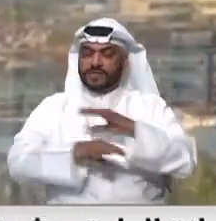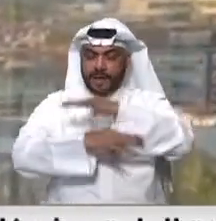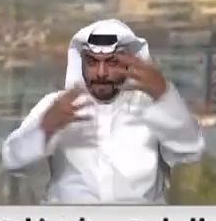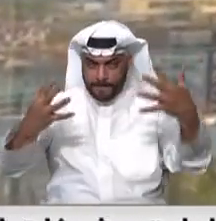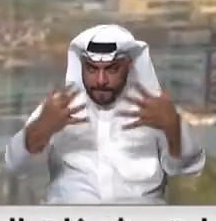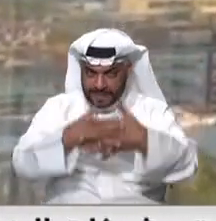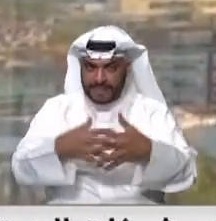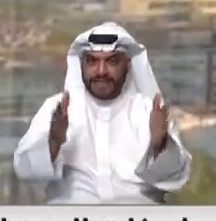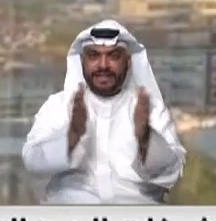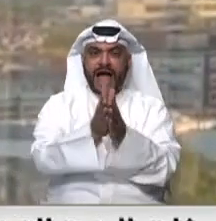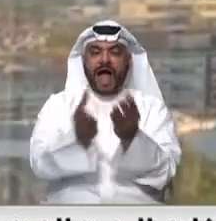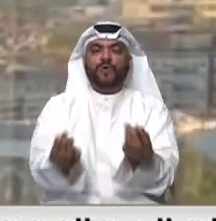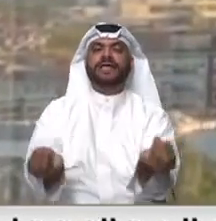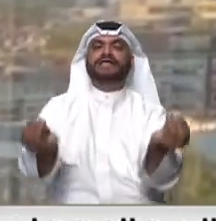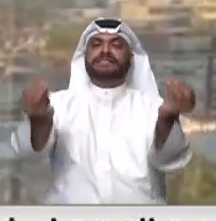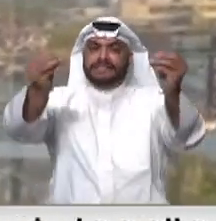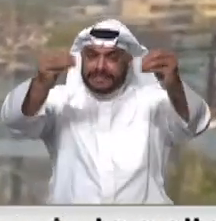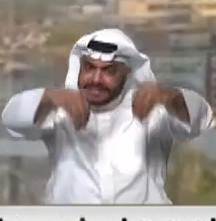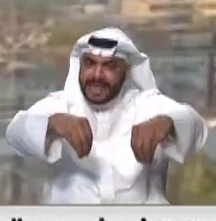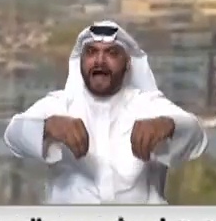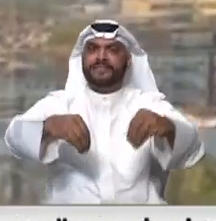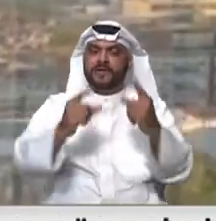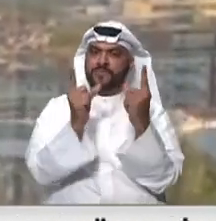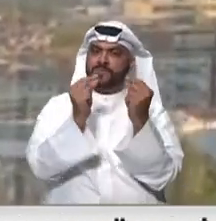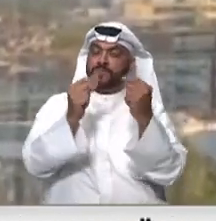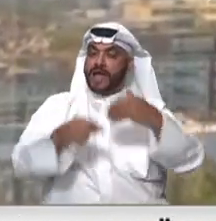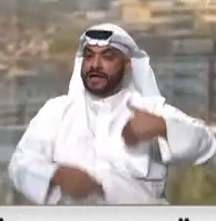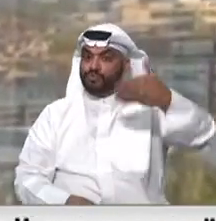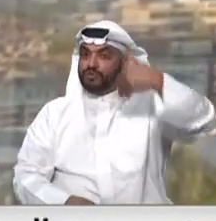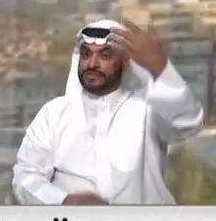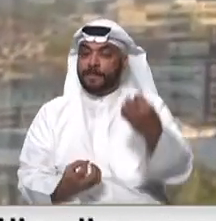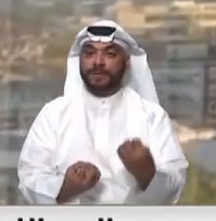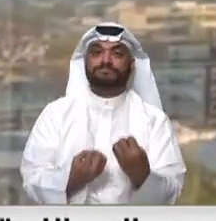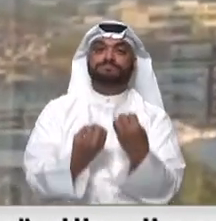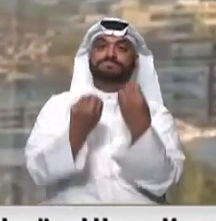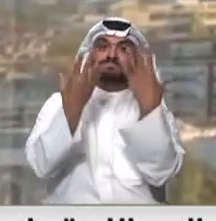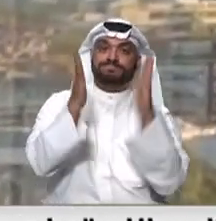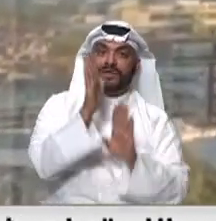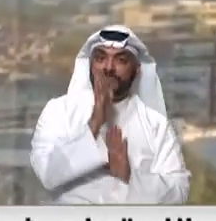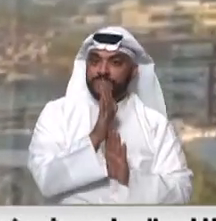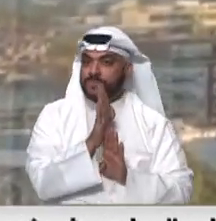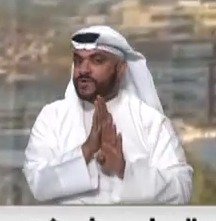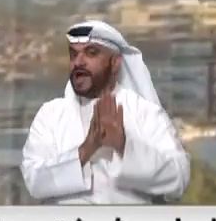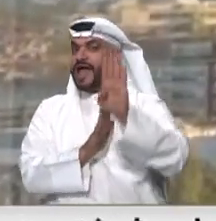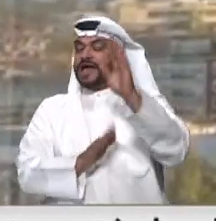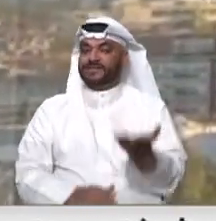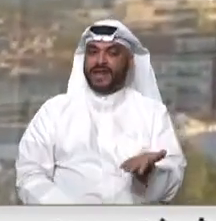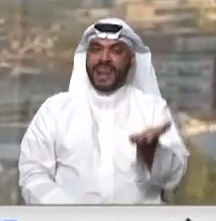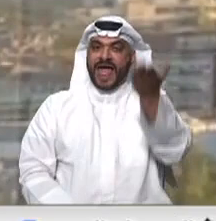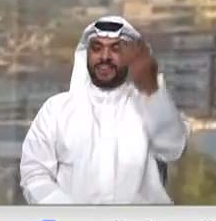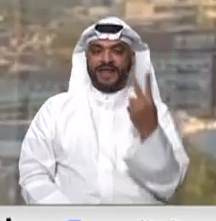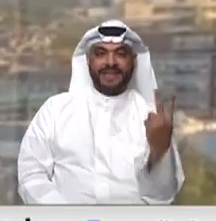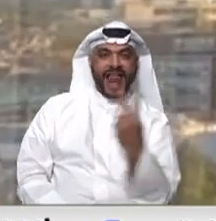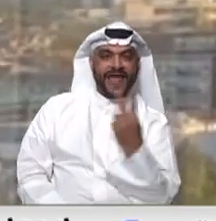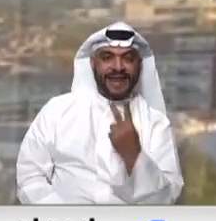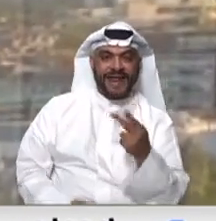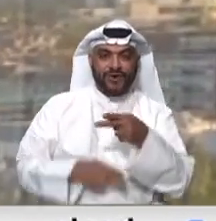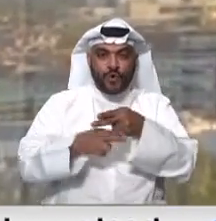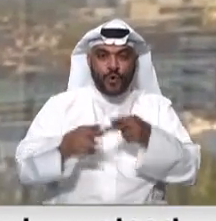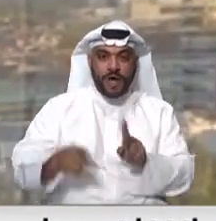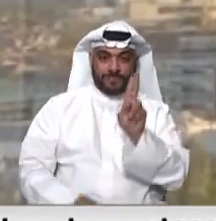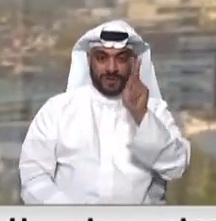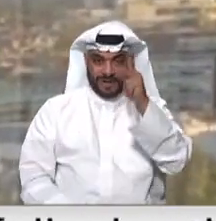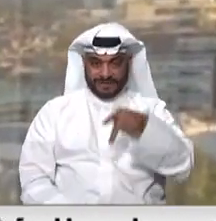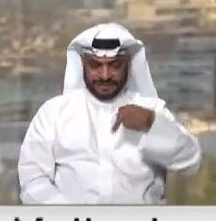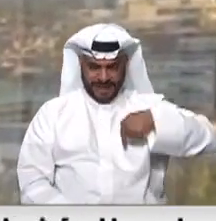البناء بين البلدين، بما ينعكس بالطبع على تطور العلاقة ونهضة البلدين. ومن المرتقب أن